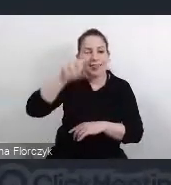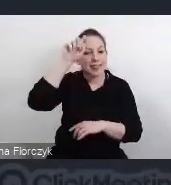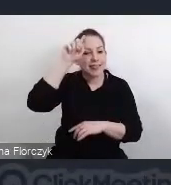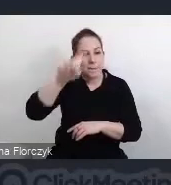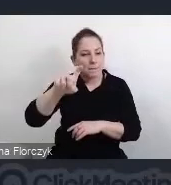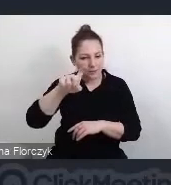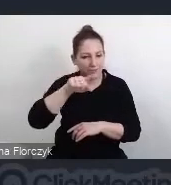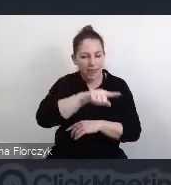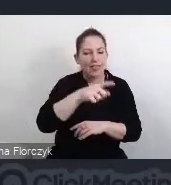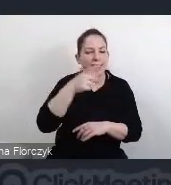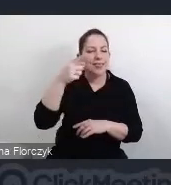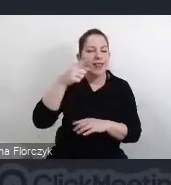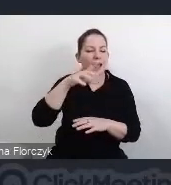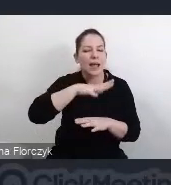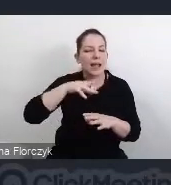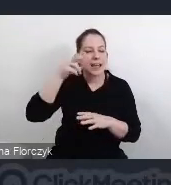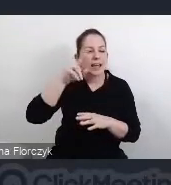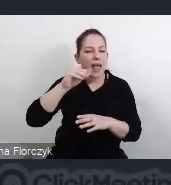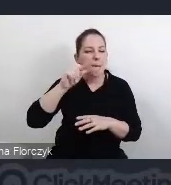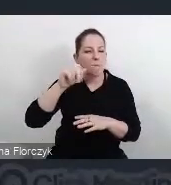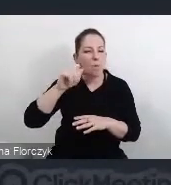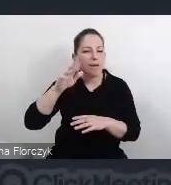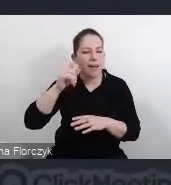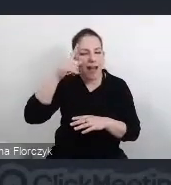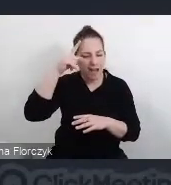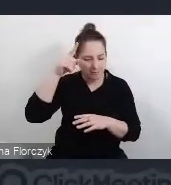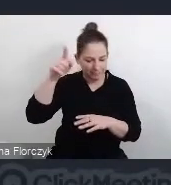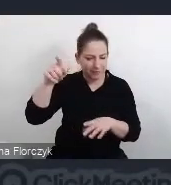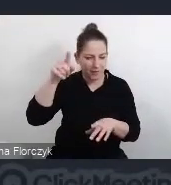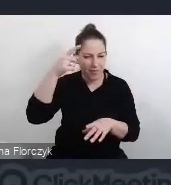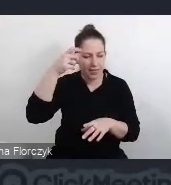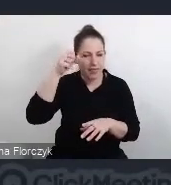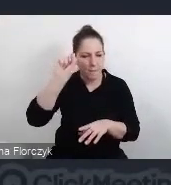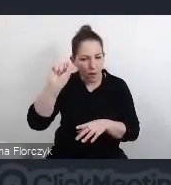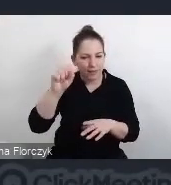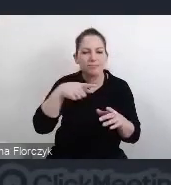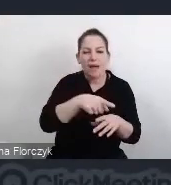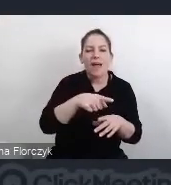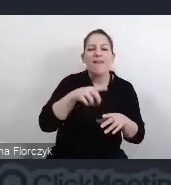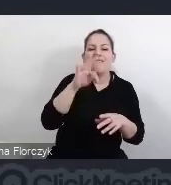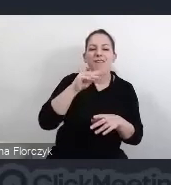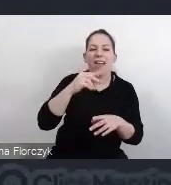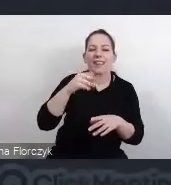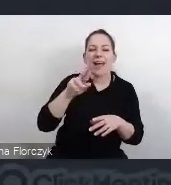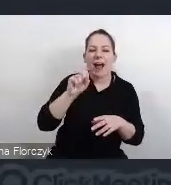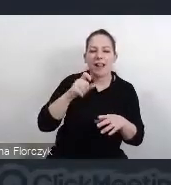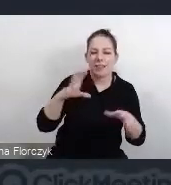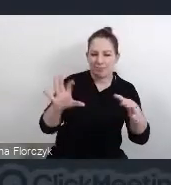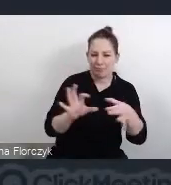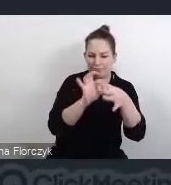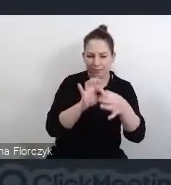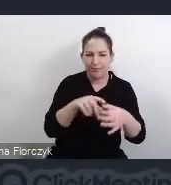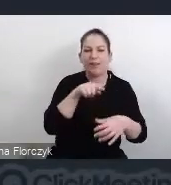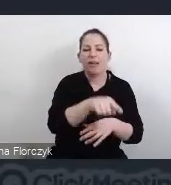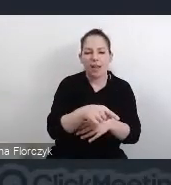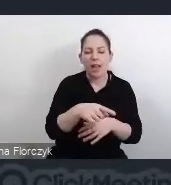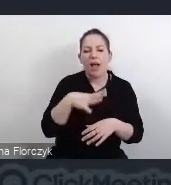Republiki Demokratycznej po jej połączeniu z Republiką Federalną. Wydawałoby się, zresztą był